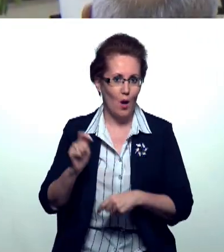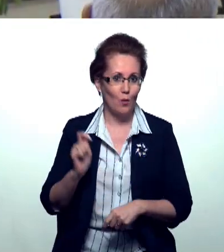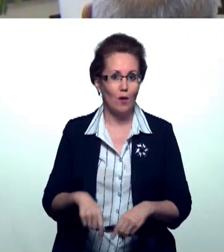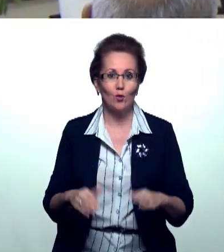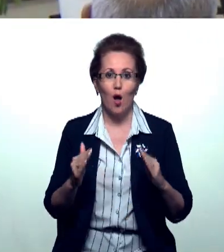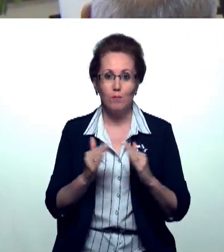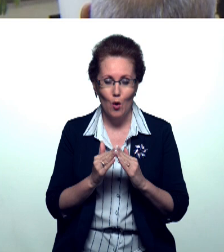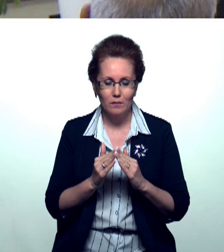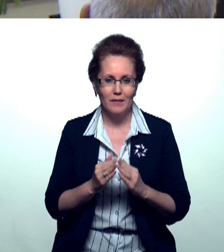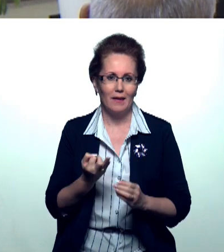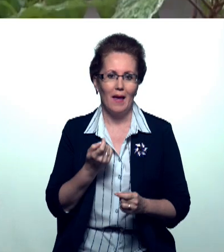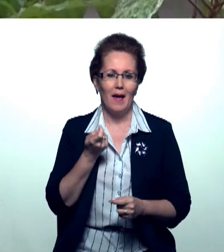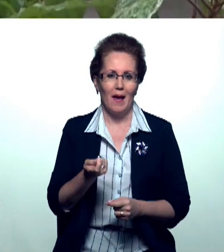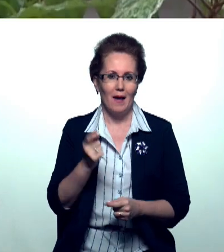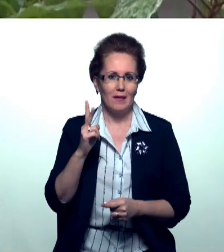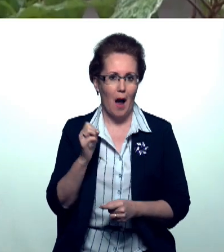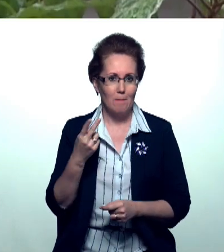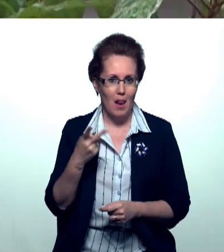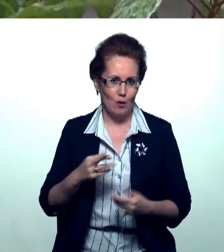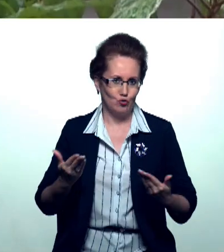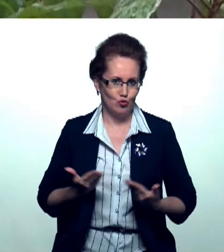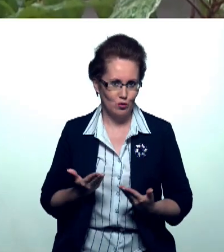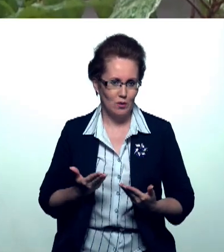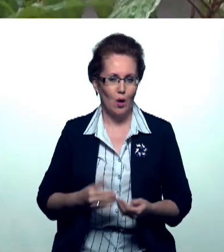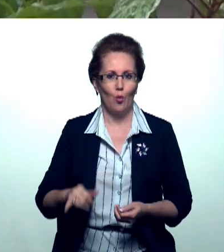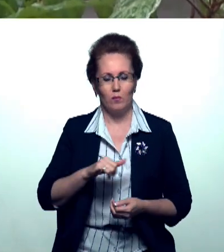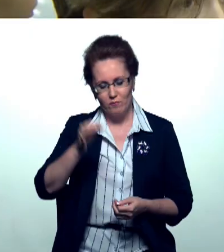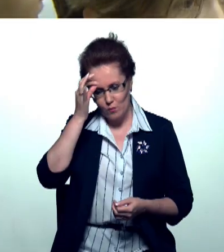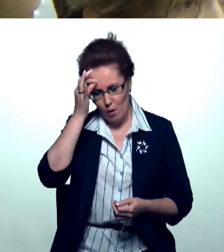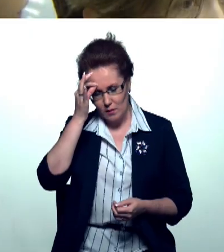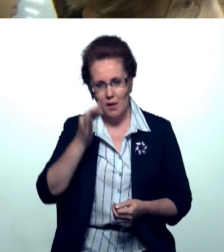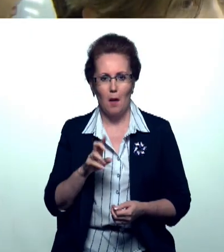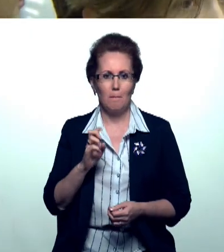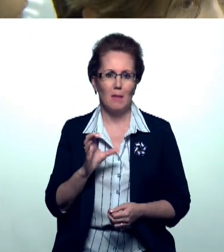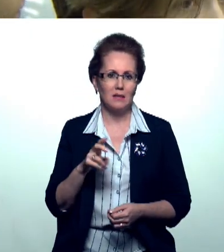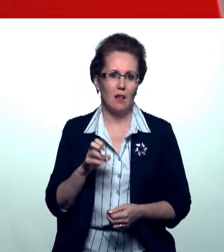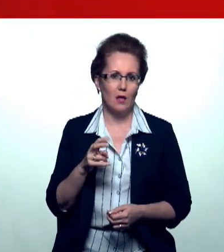И капля жизни. Удмуртия со всей страной вспоминает жертв бесланской трагедии.